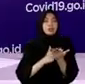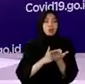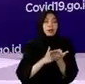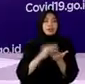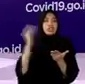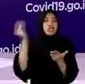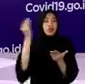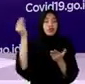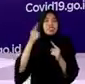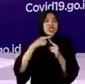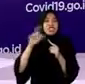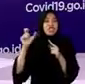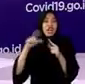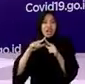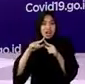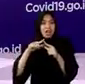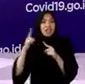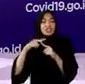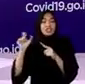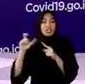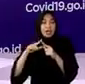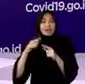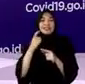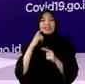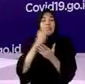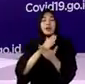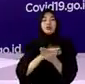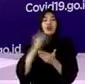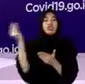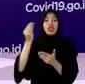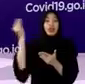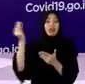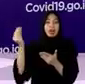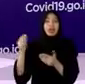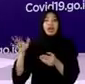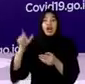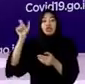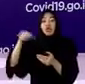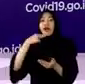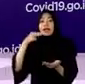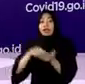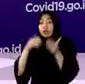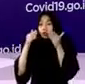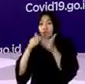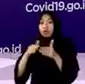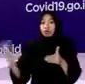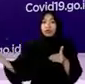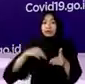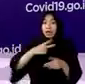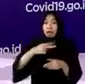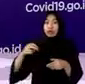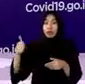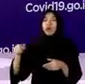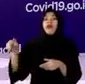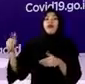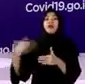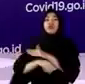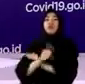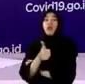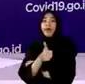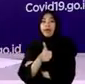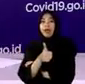atau TCA, dan atau mendapatkan pertimbangan atau izin khusus secara tertulis dari kementerian atau